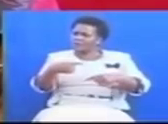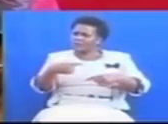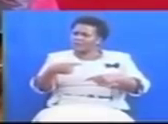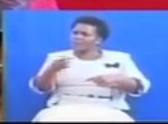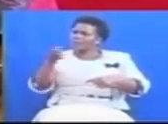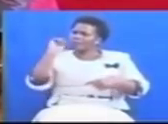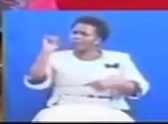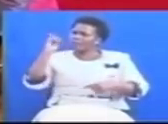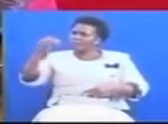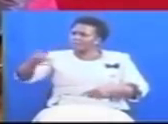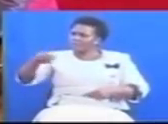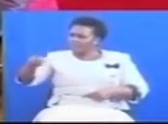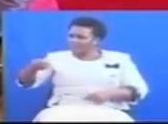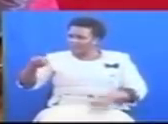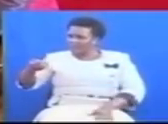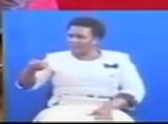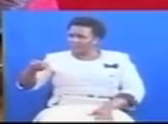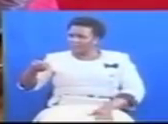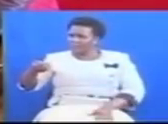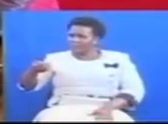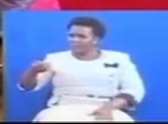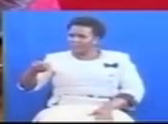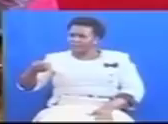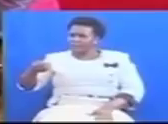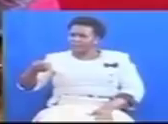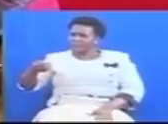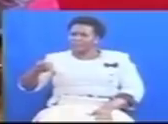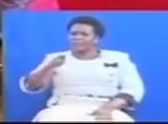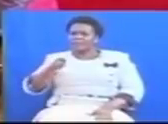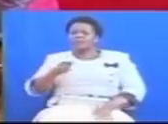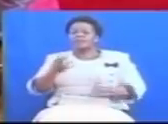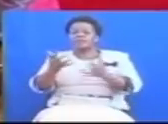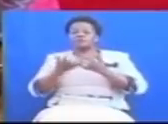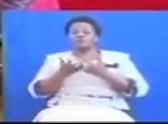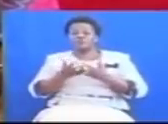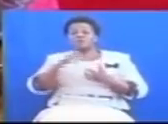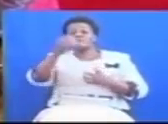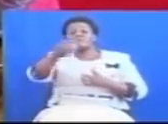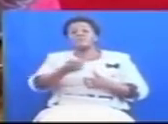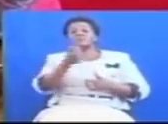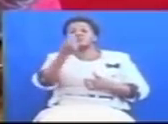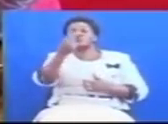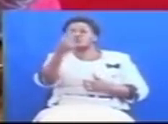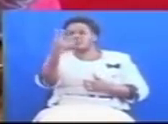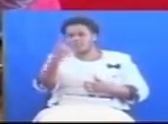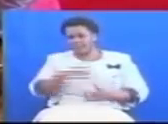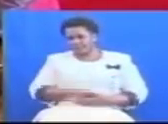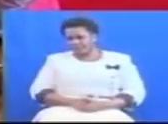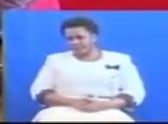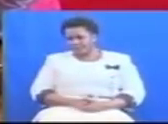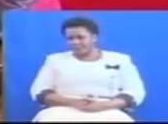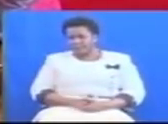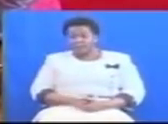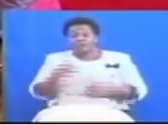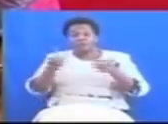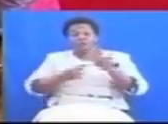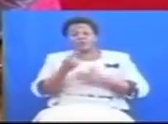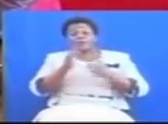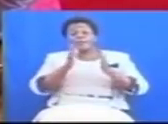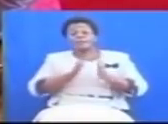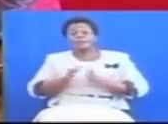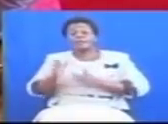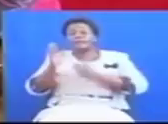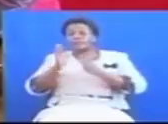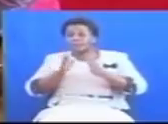vijijini ya kupeleka umeme vijijini, miradi hii inachukua miezi 24. Na kwa mujibu wa taratibu na kwa